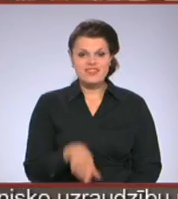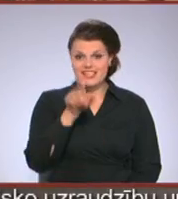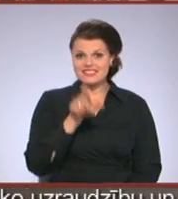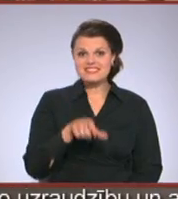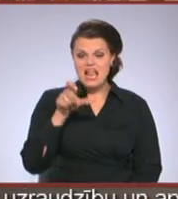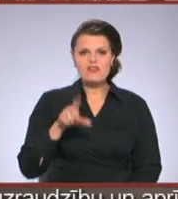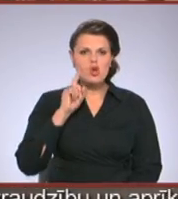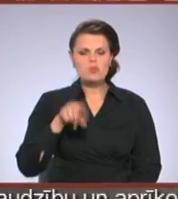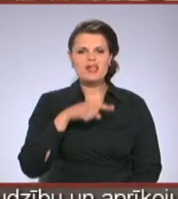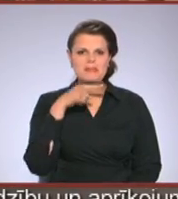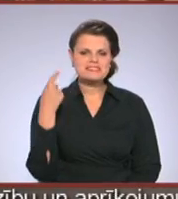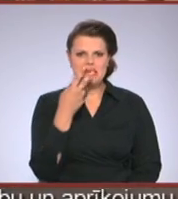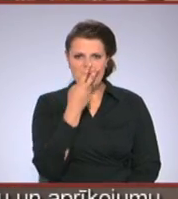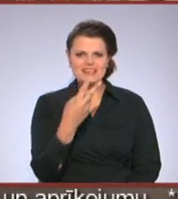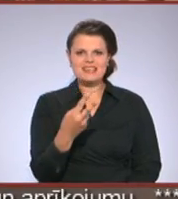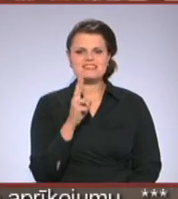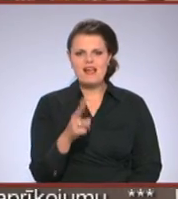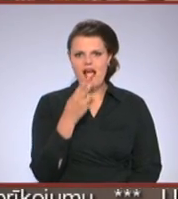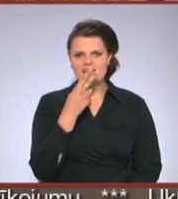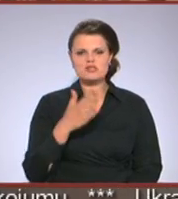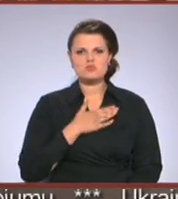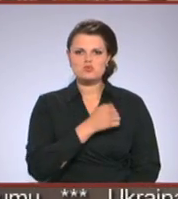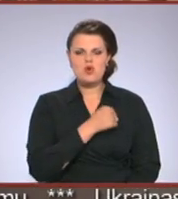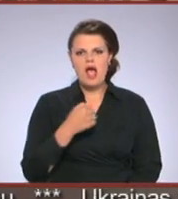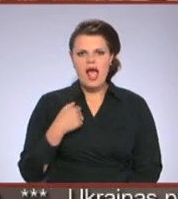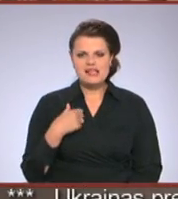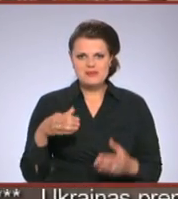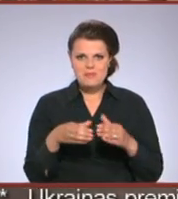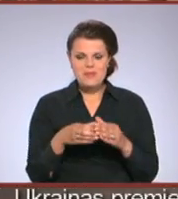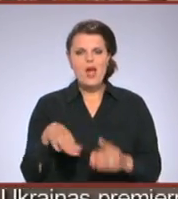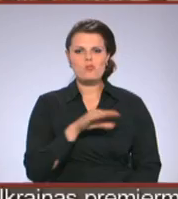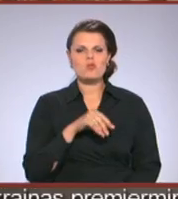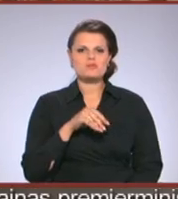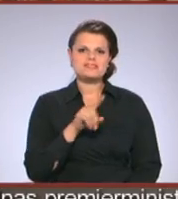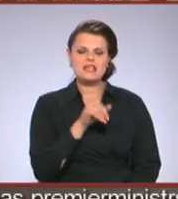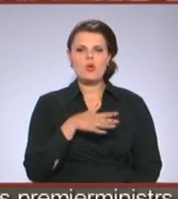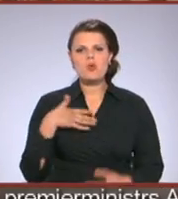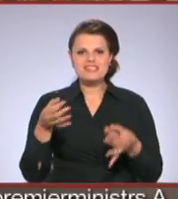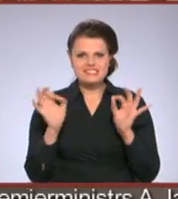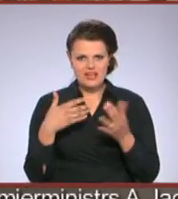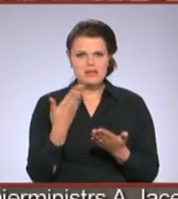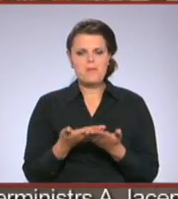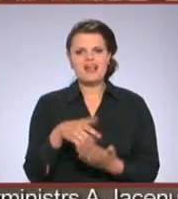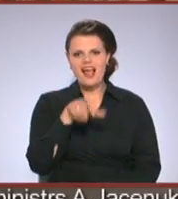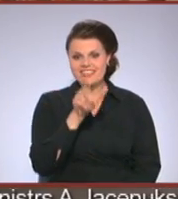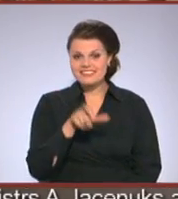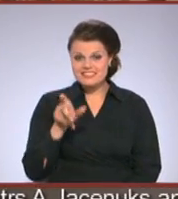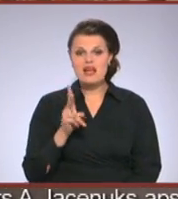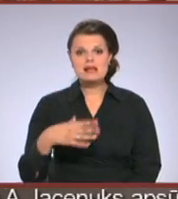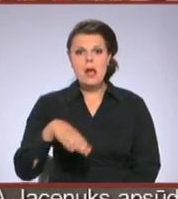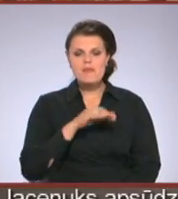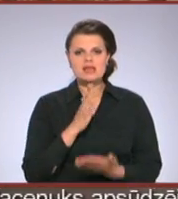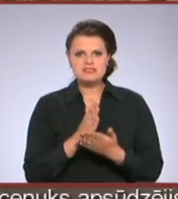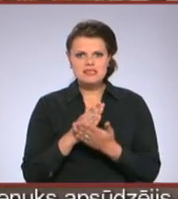Cilvēkiem, protams, gribas redzēt, kādi izskatās mūsu bruņotie spēki. Mums savukārt ir ļoti svarīgi parādīt cilvēkiem, ka mēs